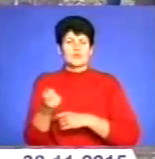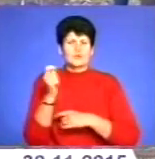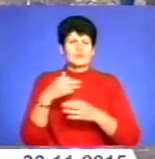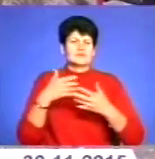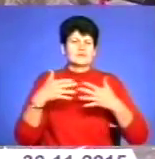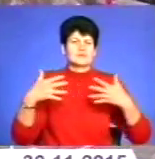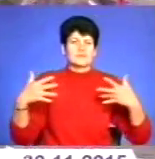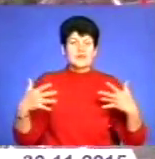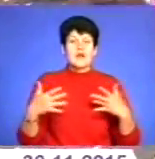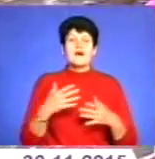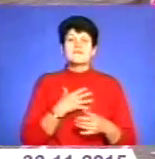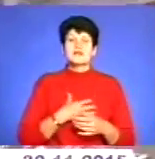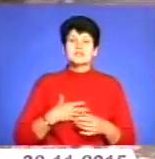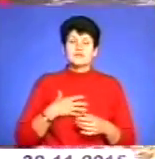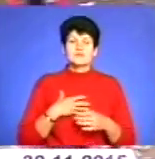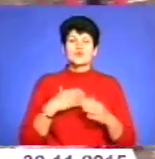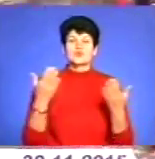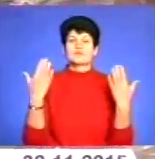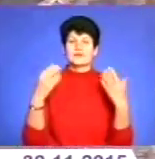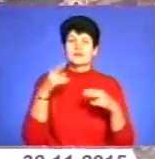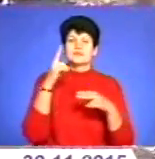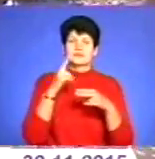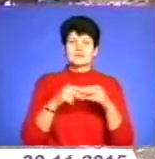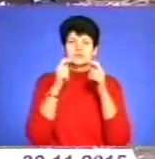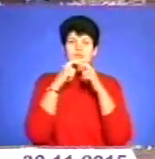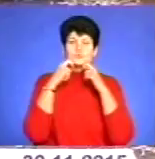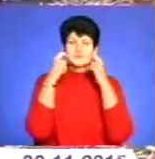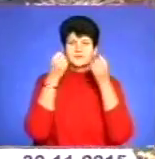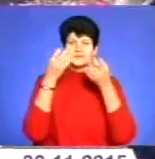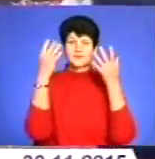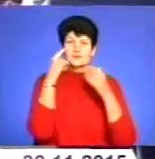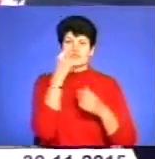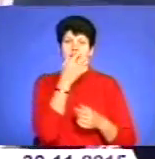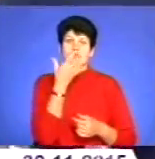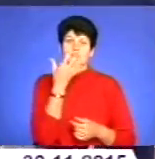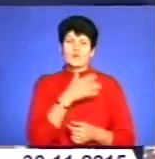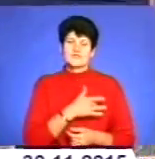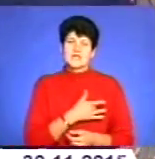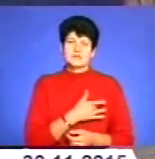щоб вихідний завершувався з усмішкою на вустах, світлом в очах і теплом у серці.